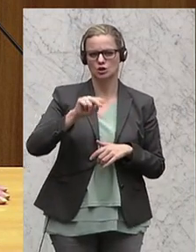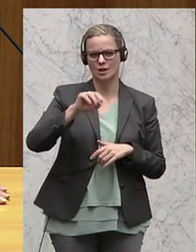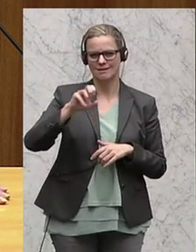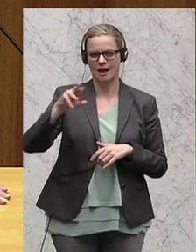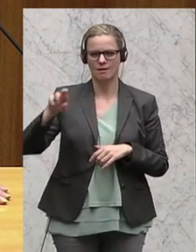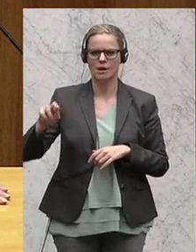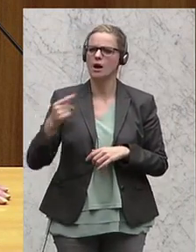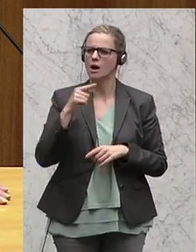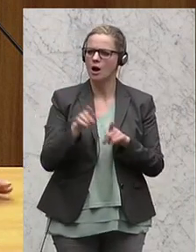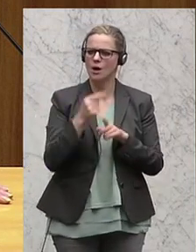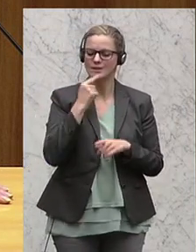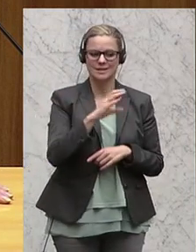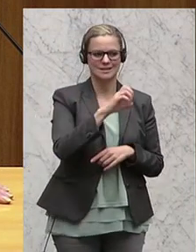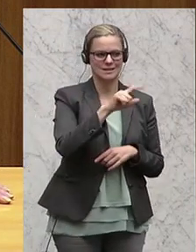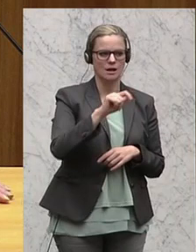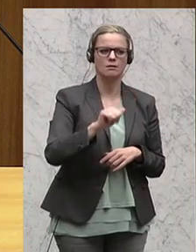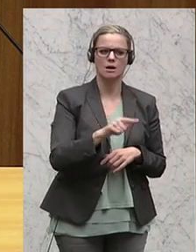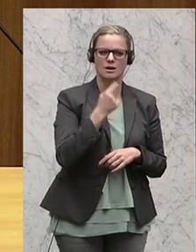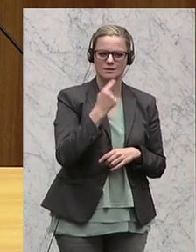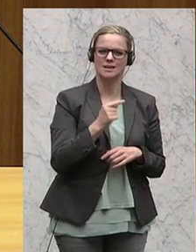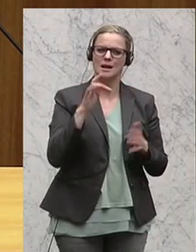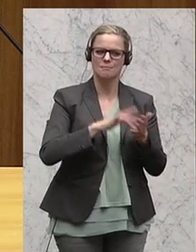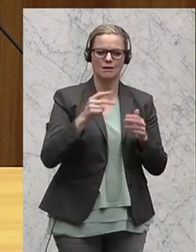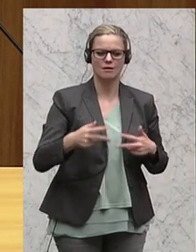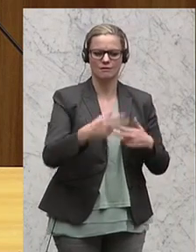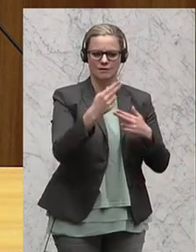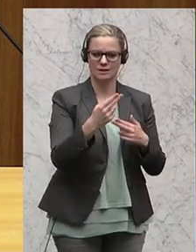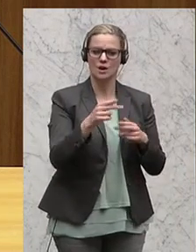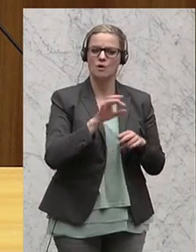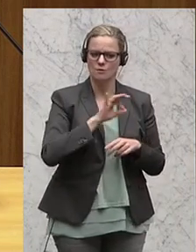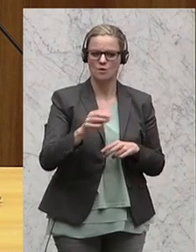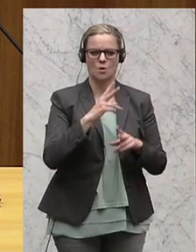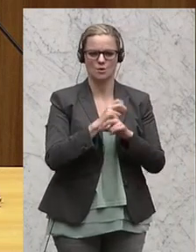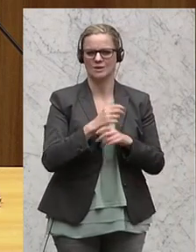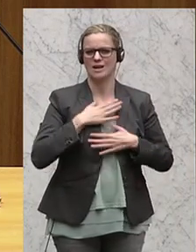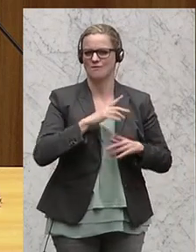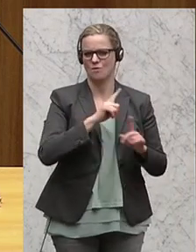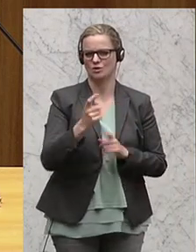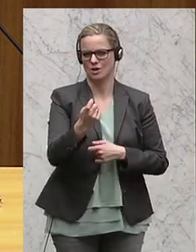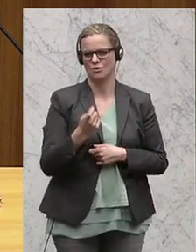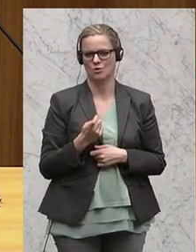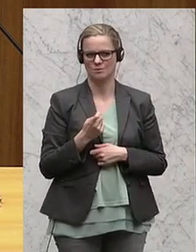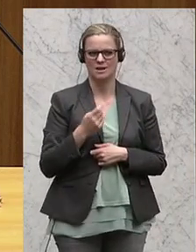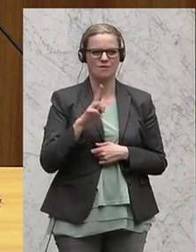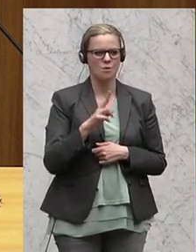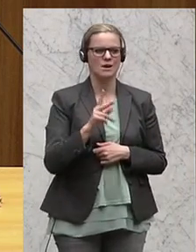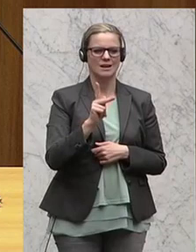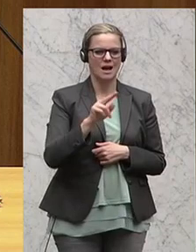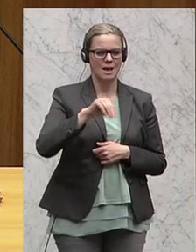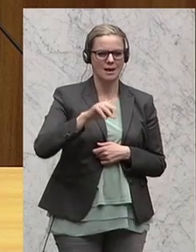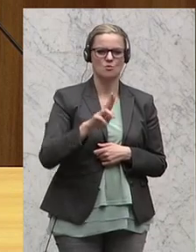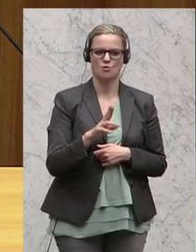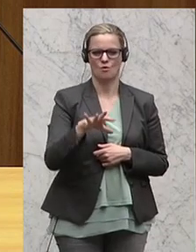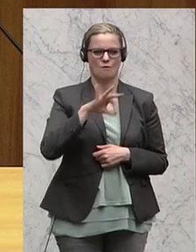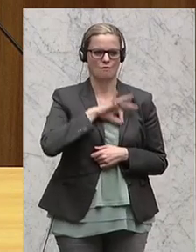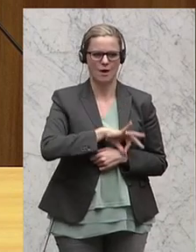bekräftigt auch, dass CETA mittelfristig nennenswerten Wohlstand für Österreich bringen wird, weil eindeutig die KMUs